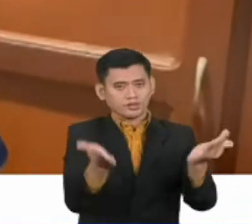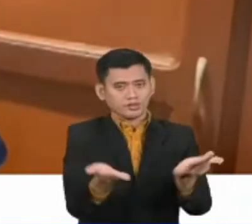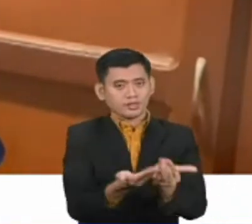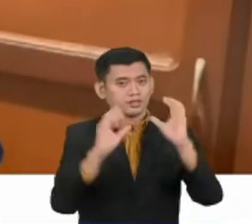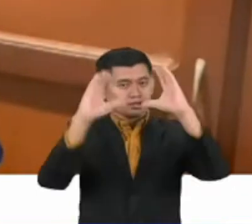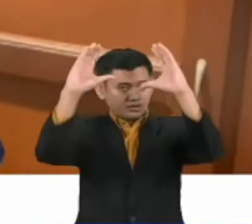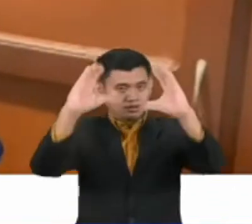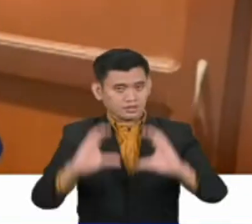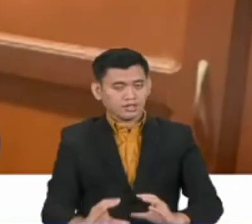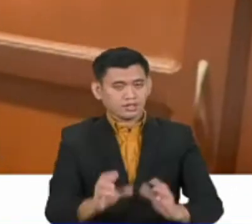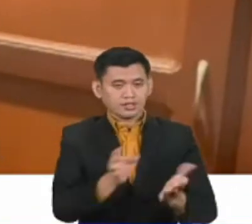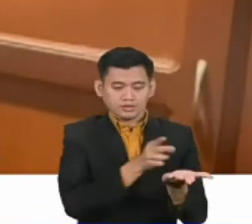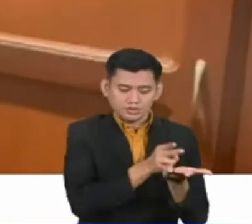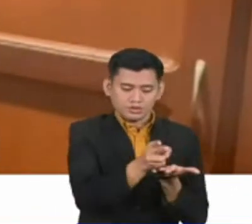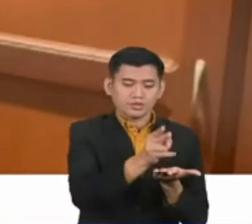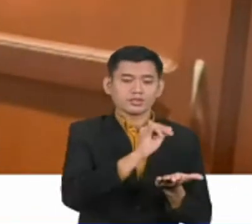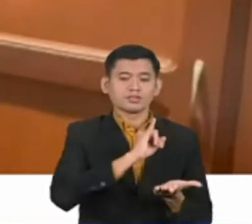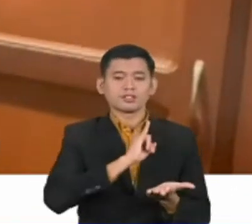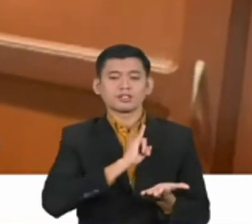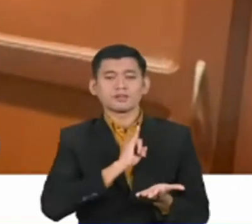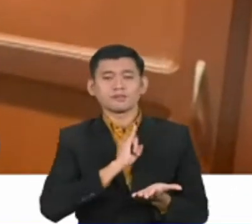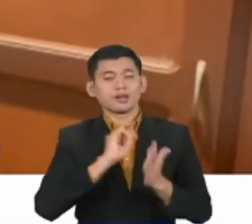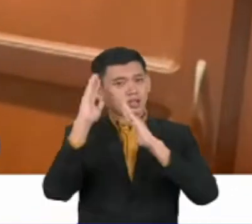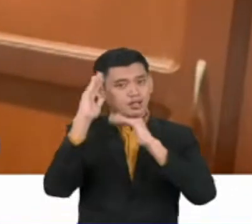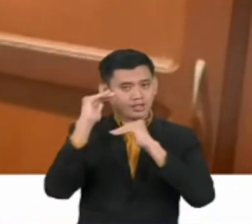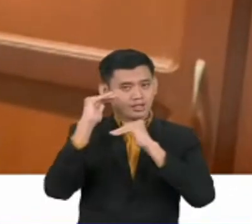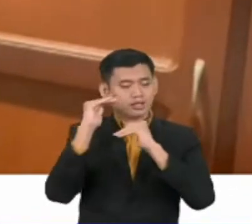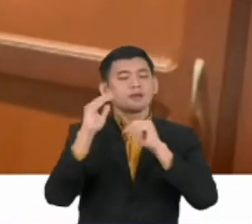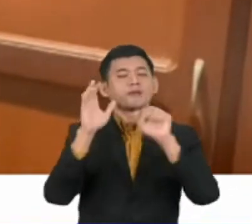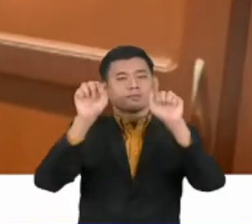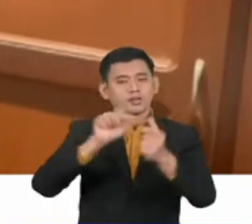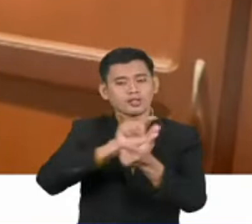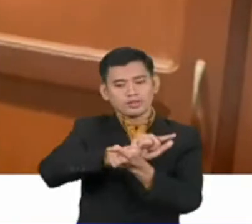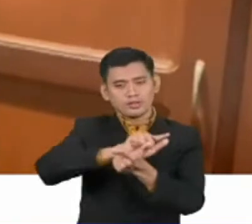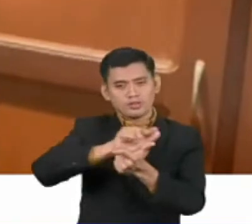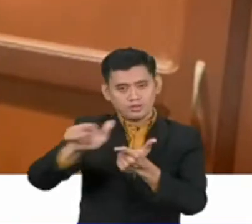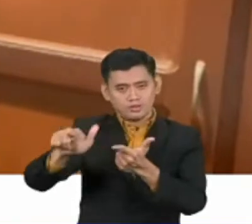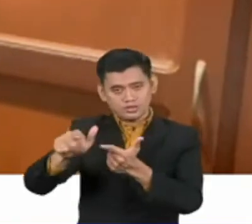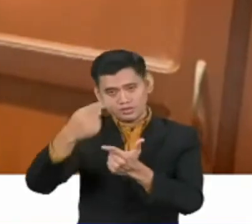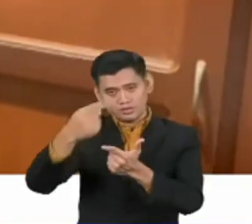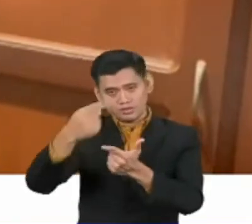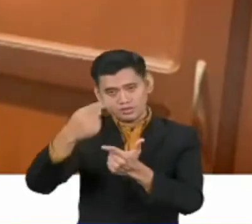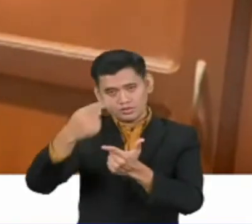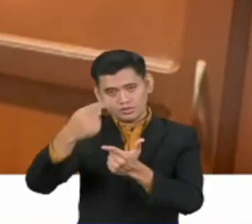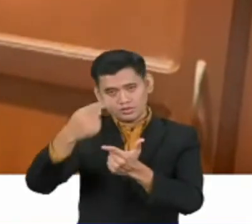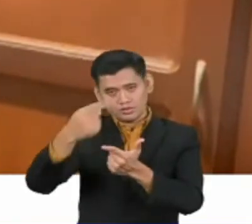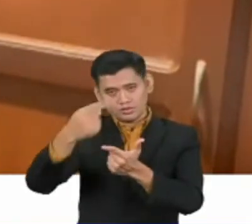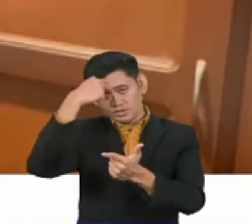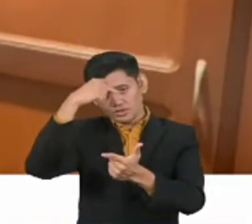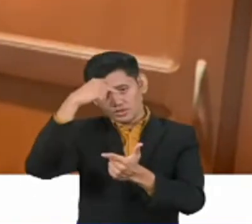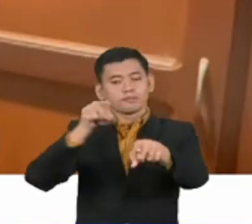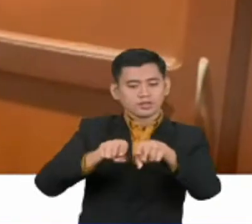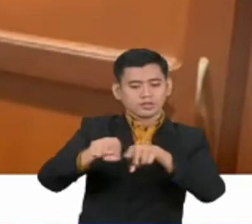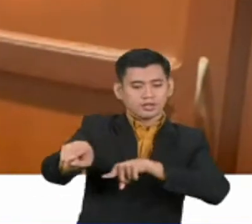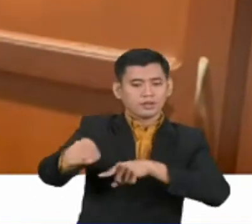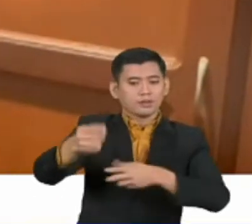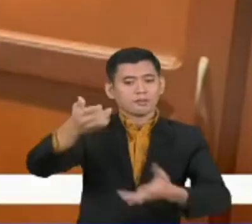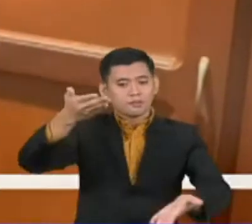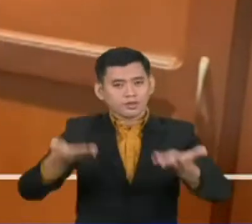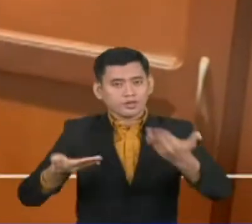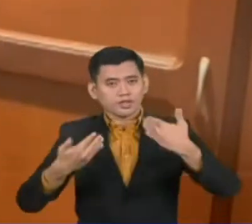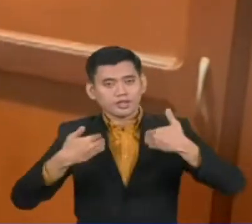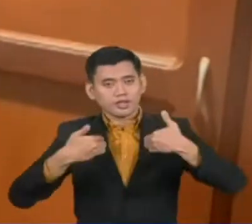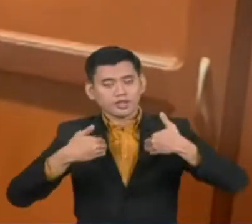jujurnya, mengharapkan beliau dapat melayakkan diri ke peringkat akhir. Dan ada bonus